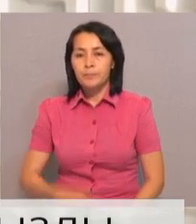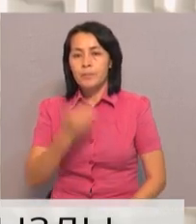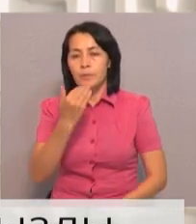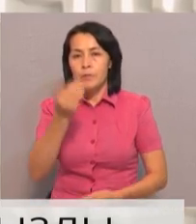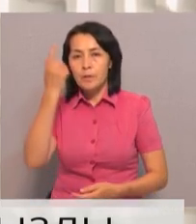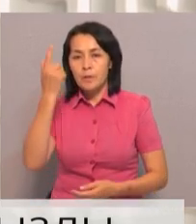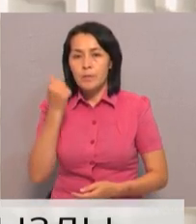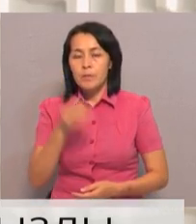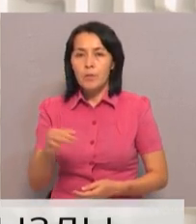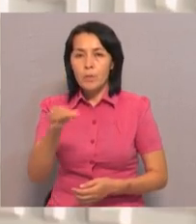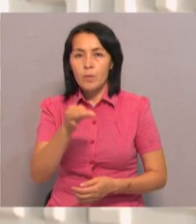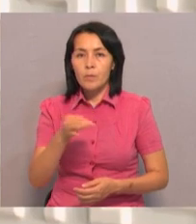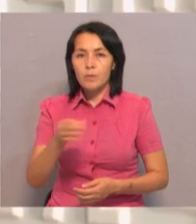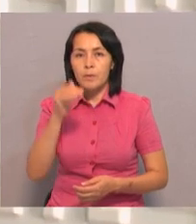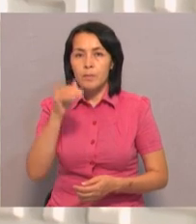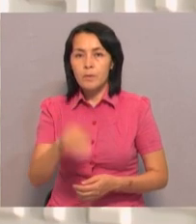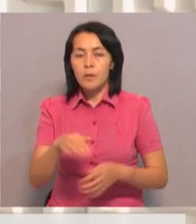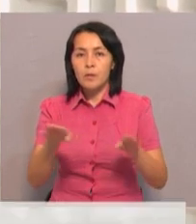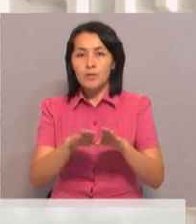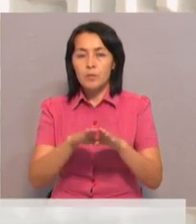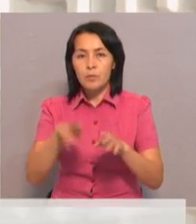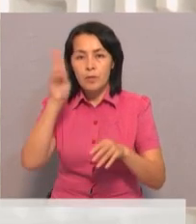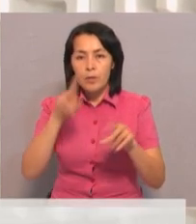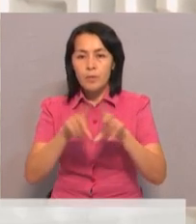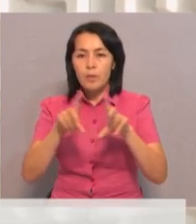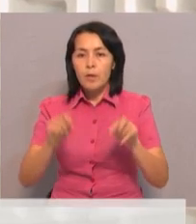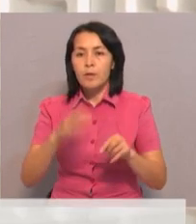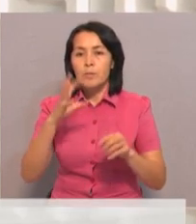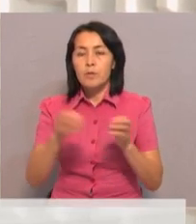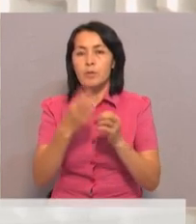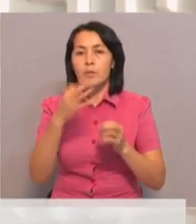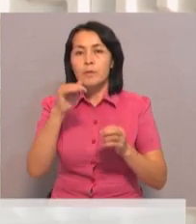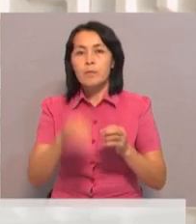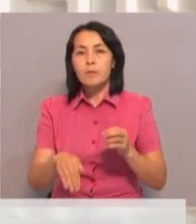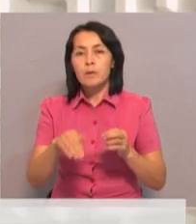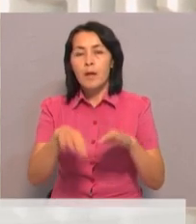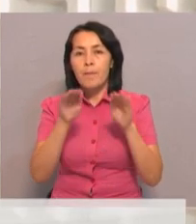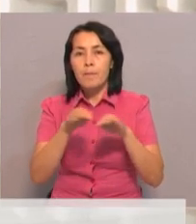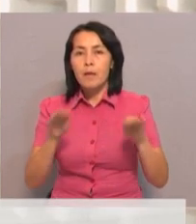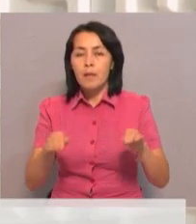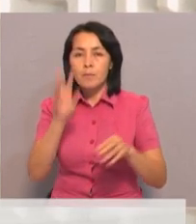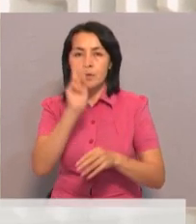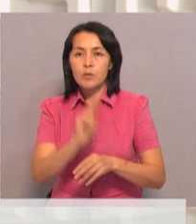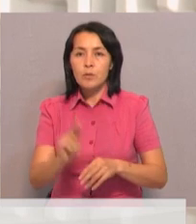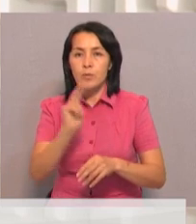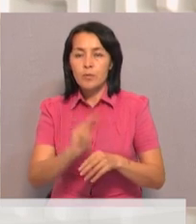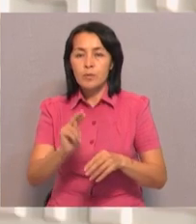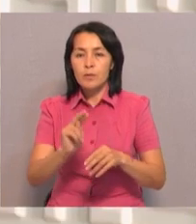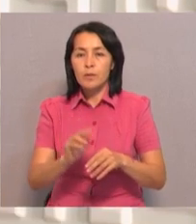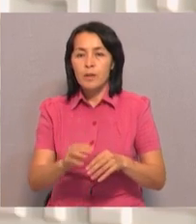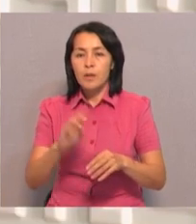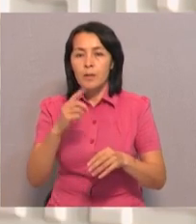белгілі, өңірімізде 1000-ға жуық мектептерімізде 515 мыңнан астам балаларымыз, оқушыларымыз